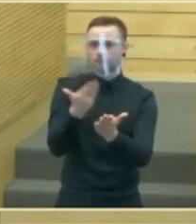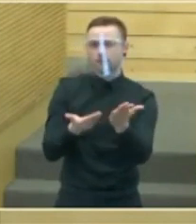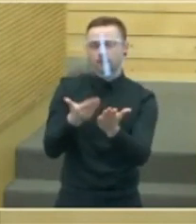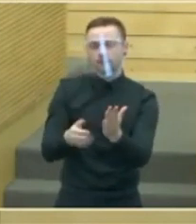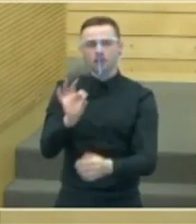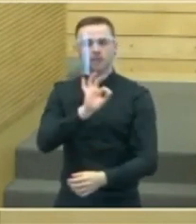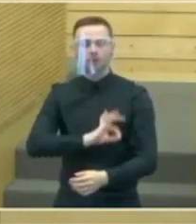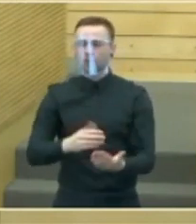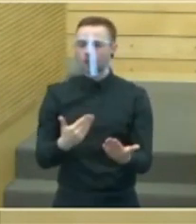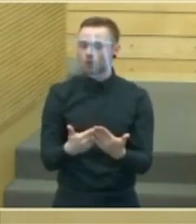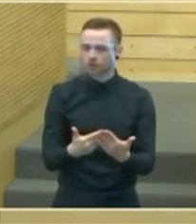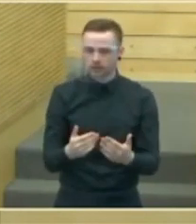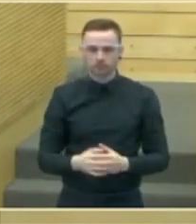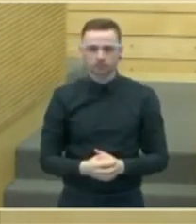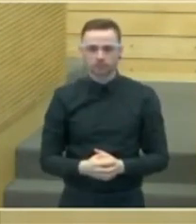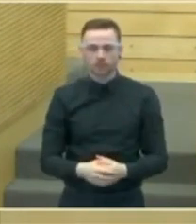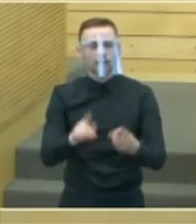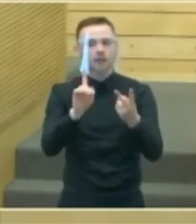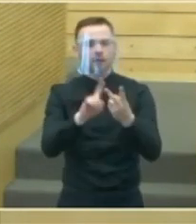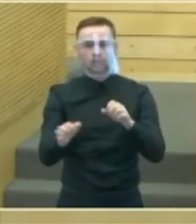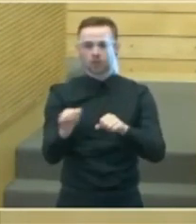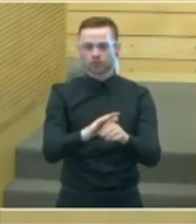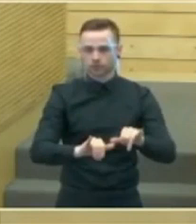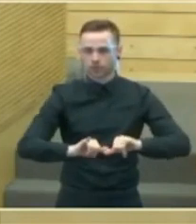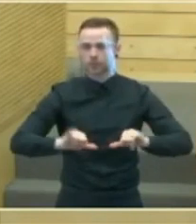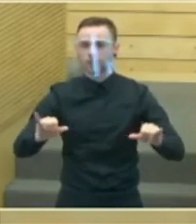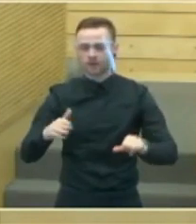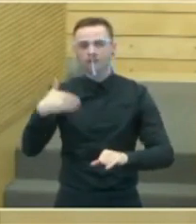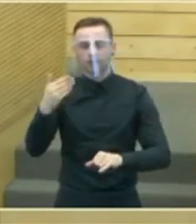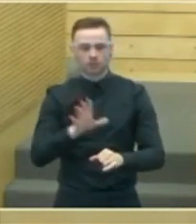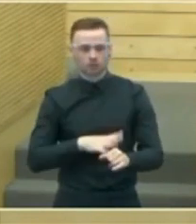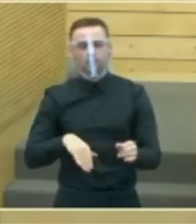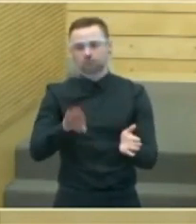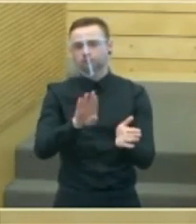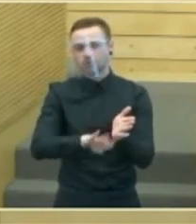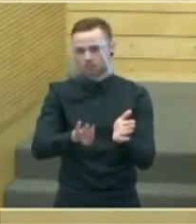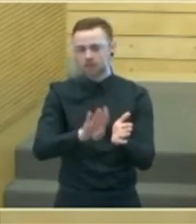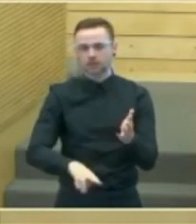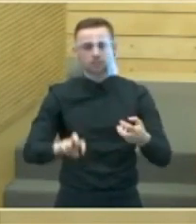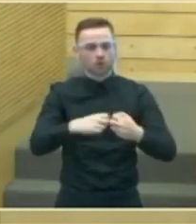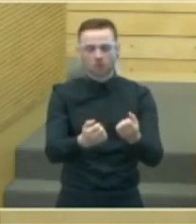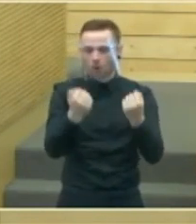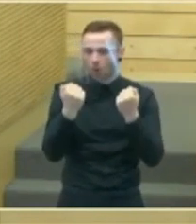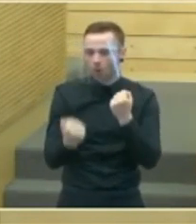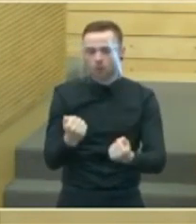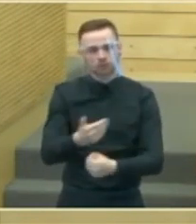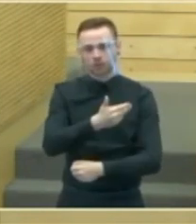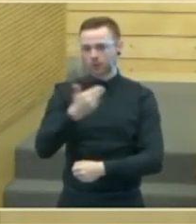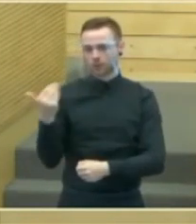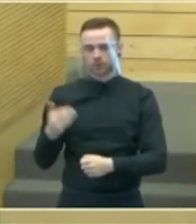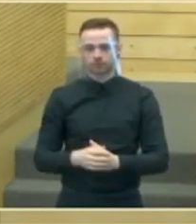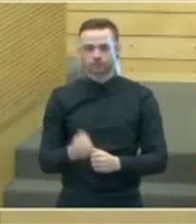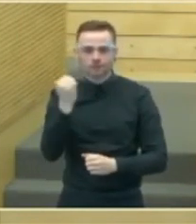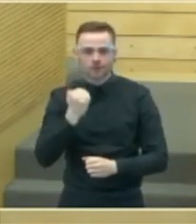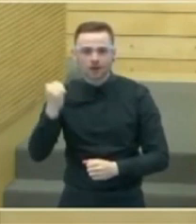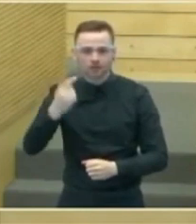naudą. Palengvino antrosios pandemijos bangos sąlygomis vykusi valdžios vairo perdavimą.